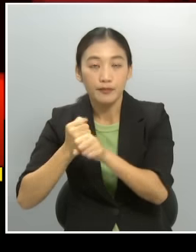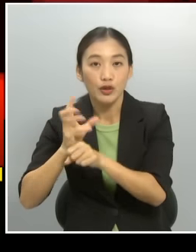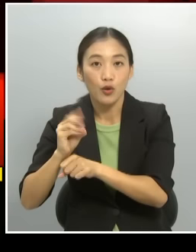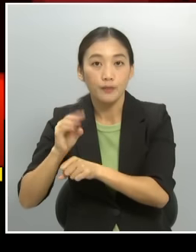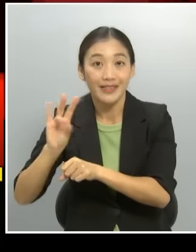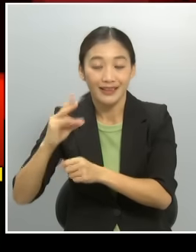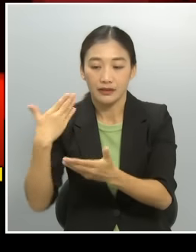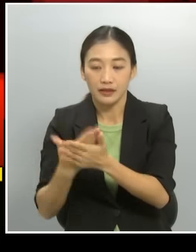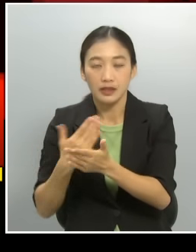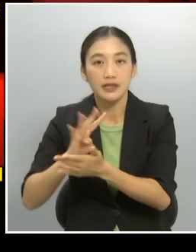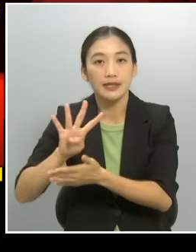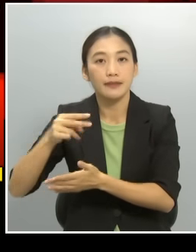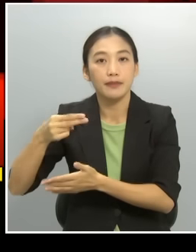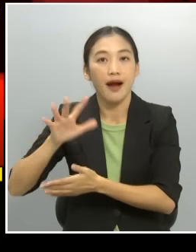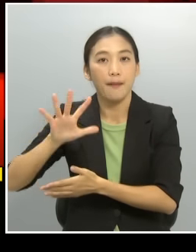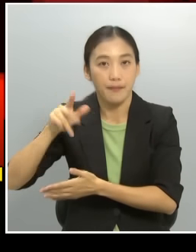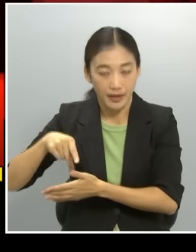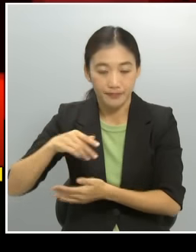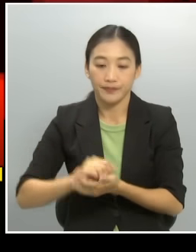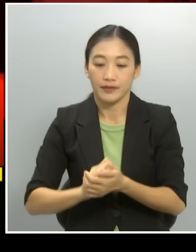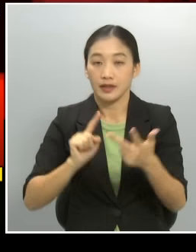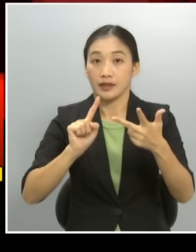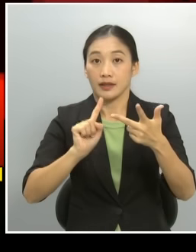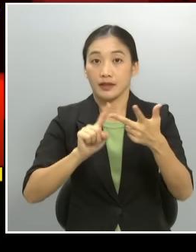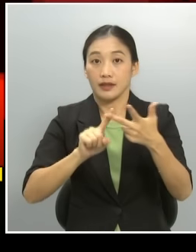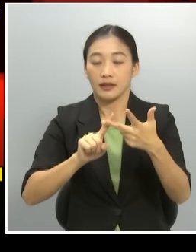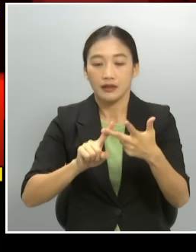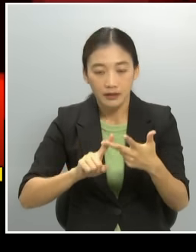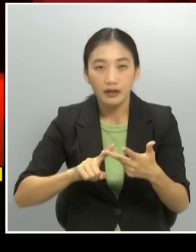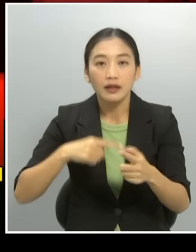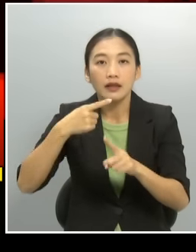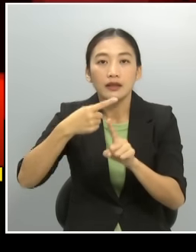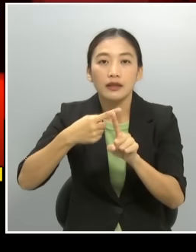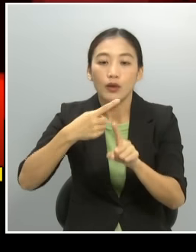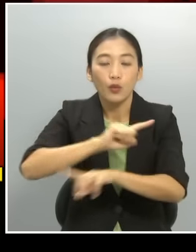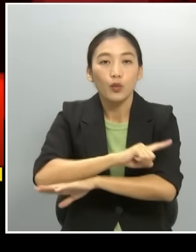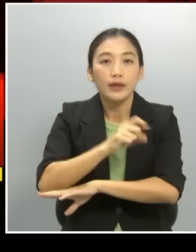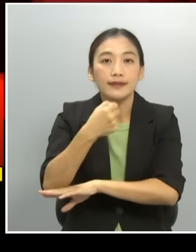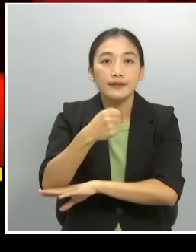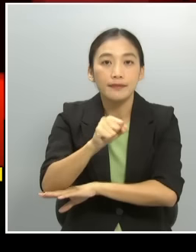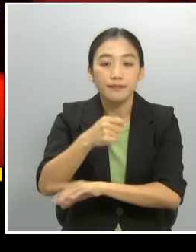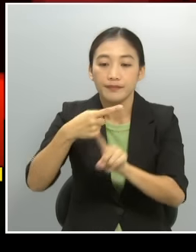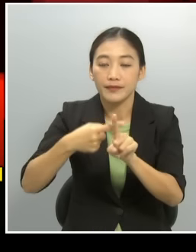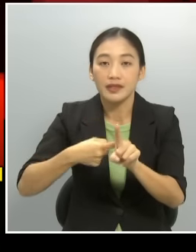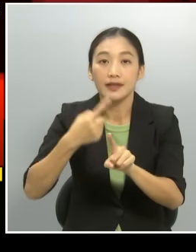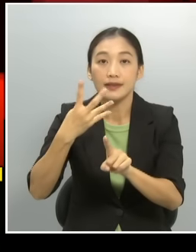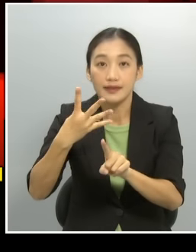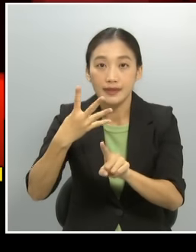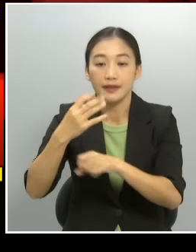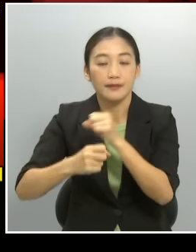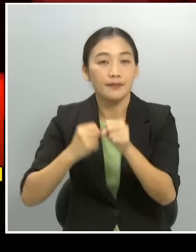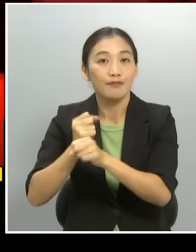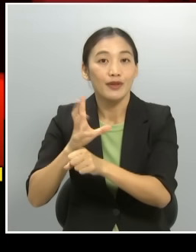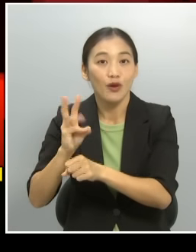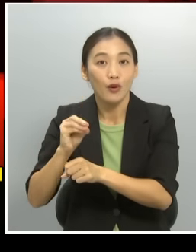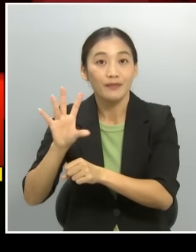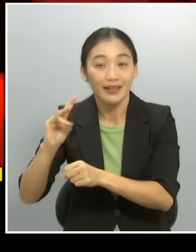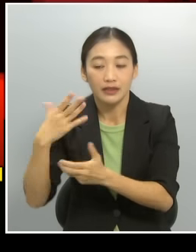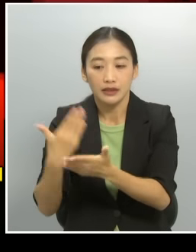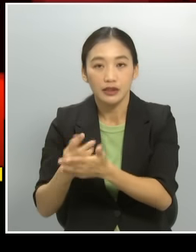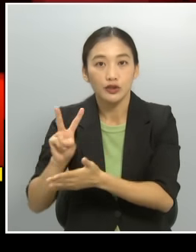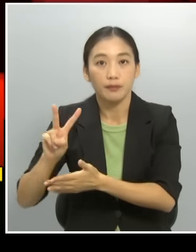าทครั้งสุดท้ายครับ10เมษายนปี67ขายเป็นในราคา 20,000 บาทเนี่ยนะครับก็คือรวมไปทั้งหมด